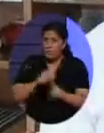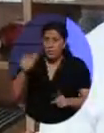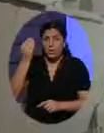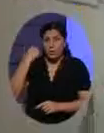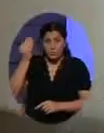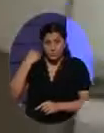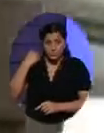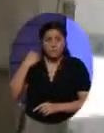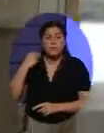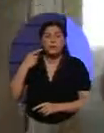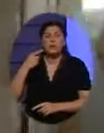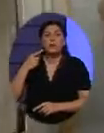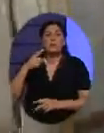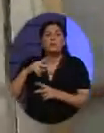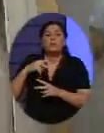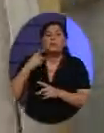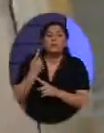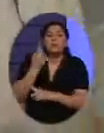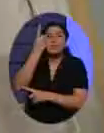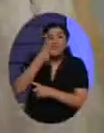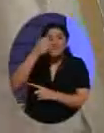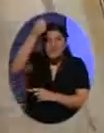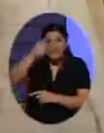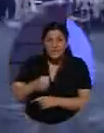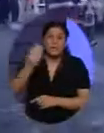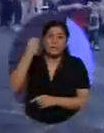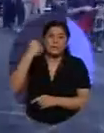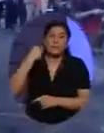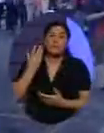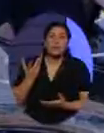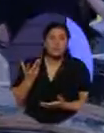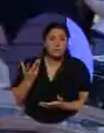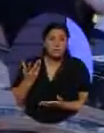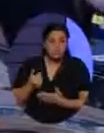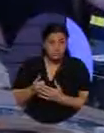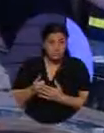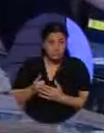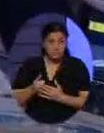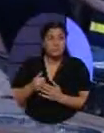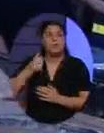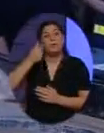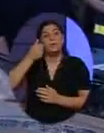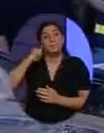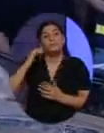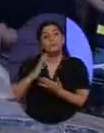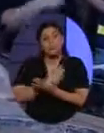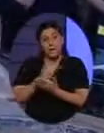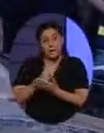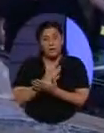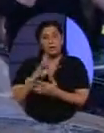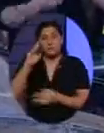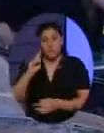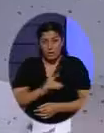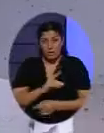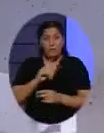את מערכת החינוך כסדרה, נפל טיל בתוך בית ספר. למרות המשך השיגורים אמש, מחליטים בחלק מהערים והיישובים